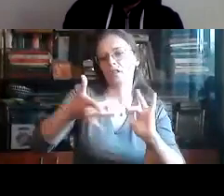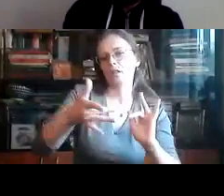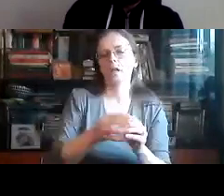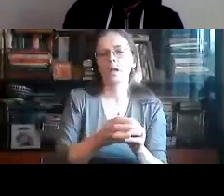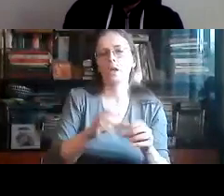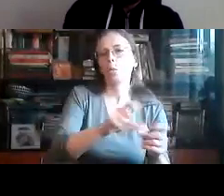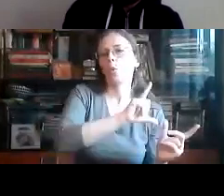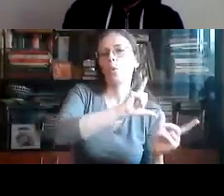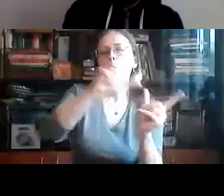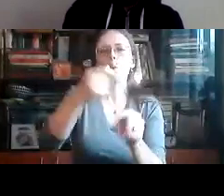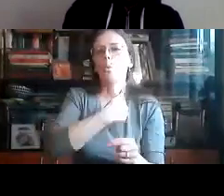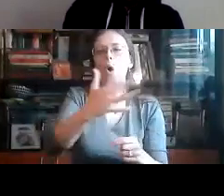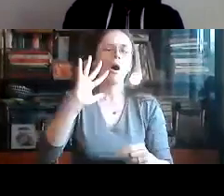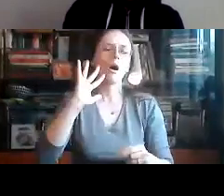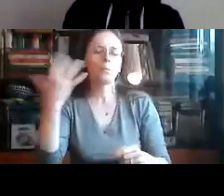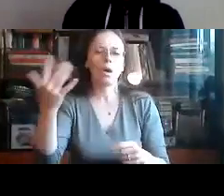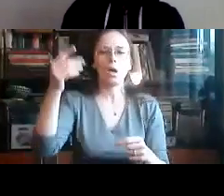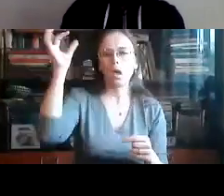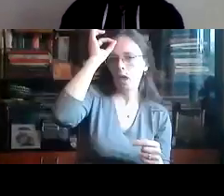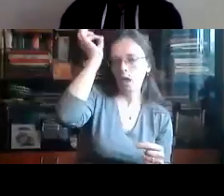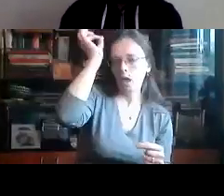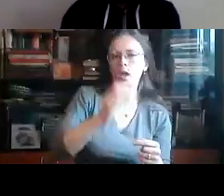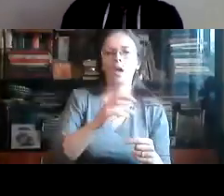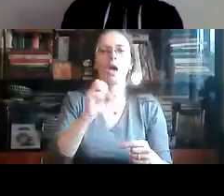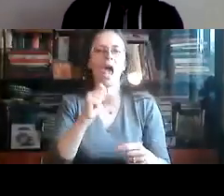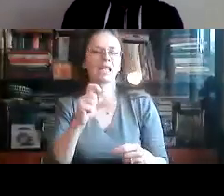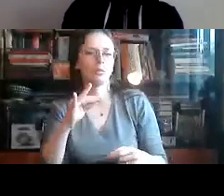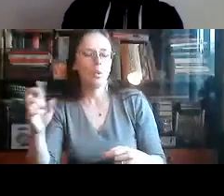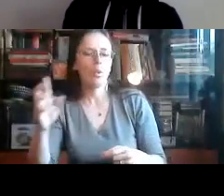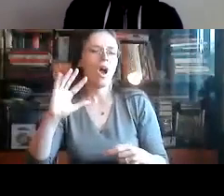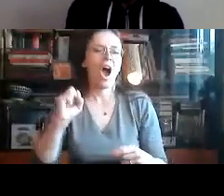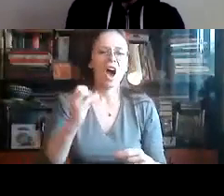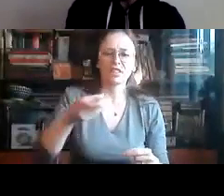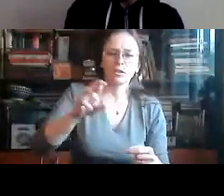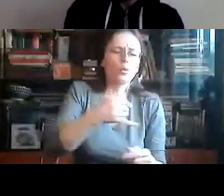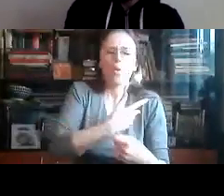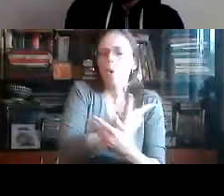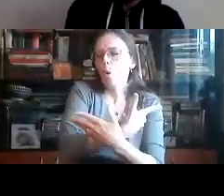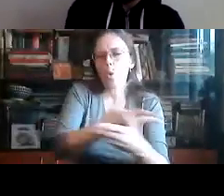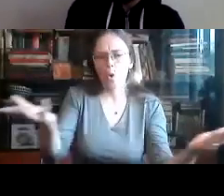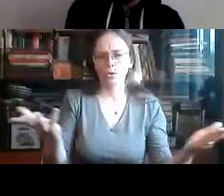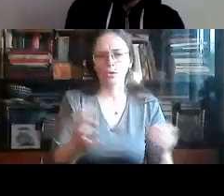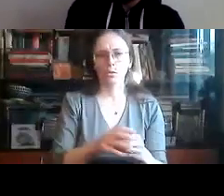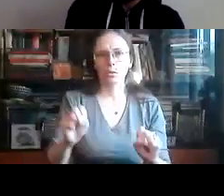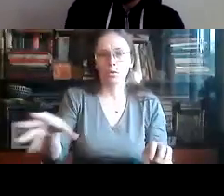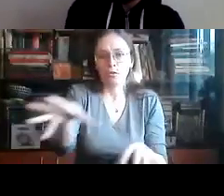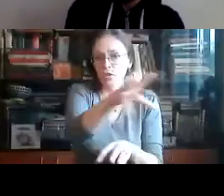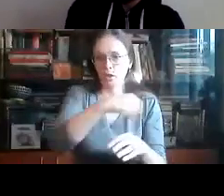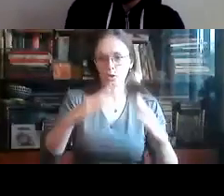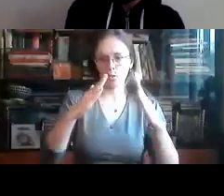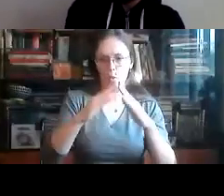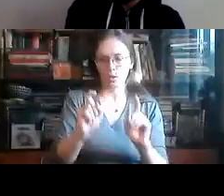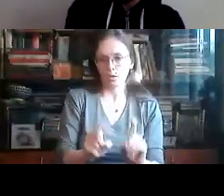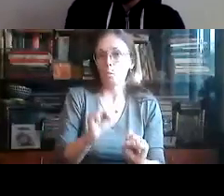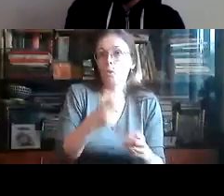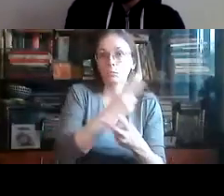Авиньон, в Эдинбург, чтобы увидеть это. А сегодня мы все, в общем-то, обладая интернетом, можем быть